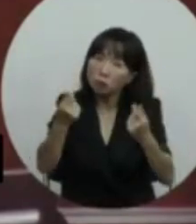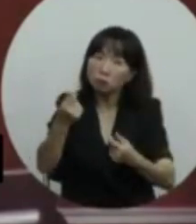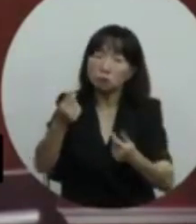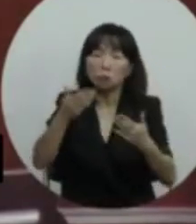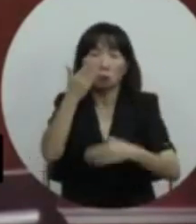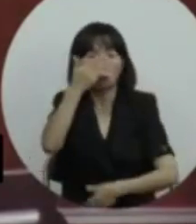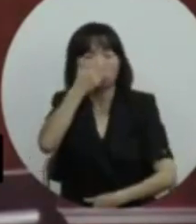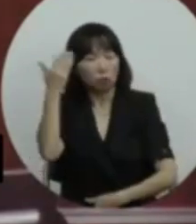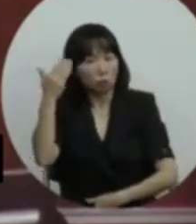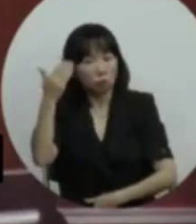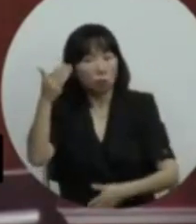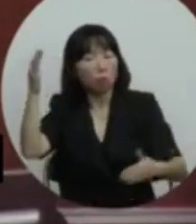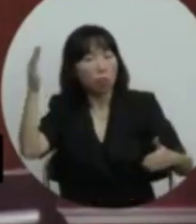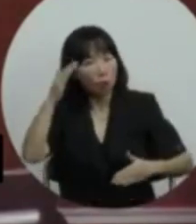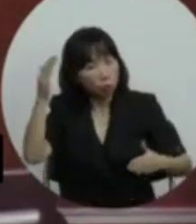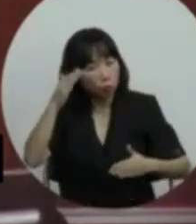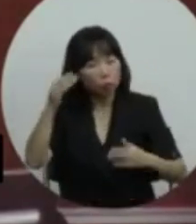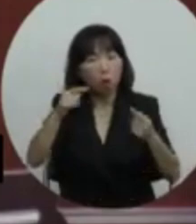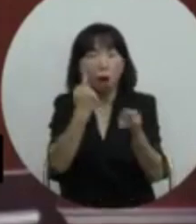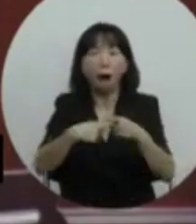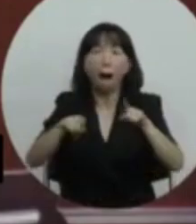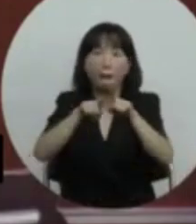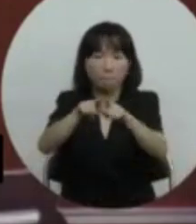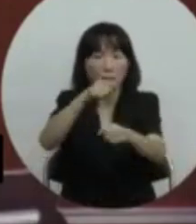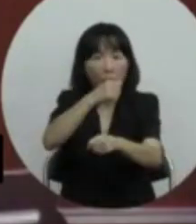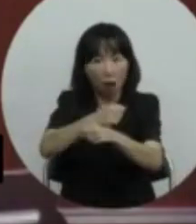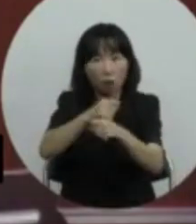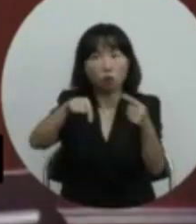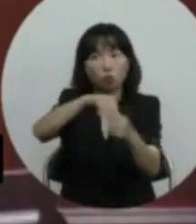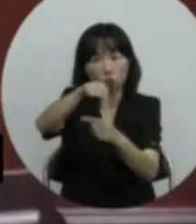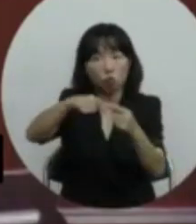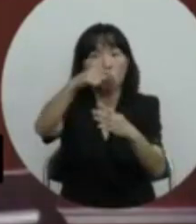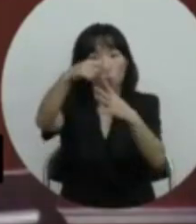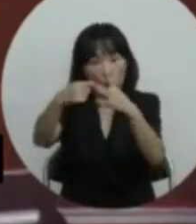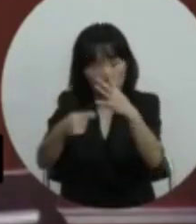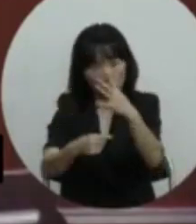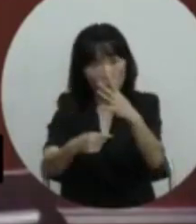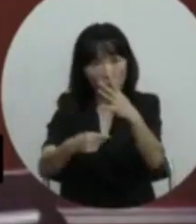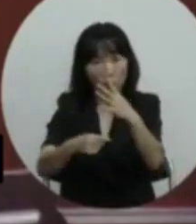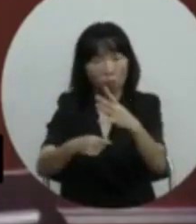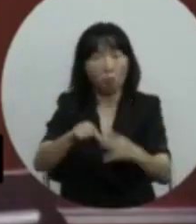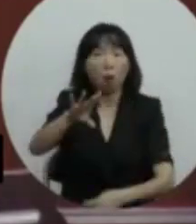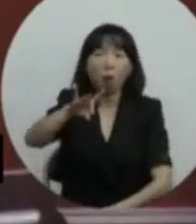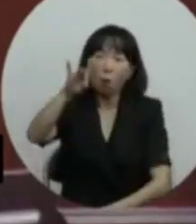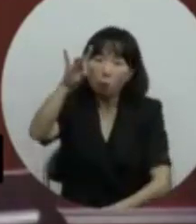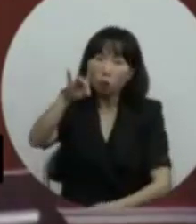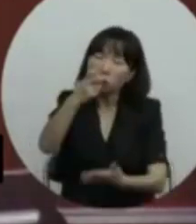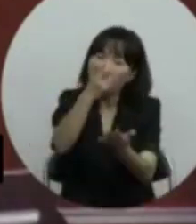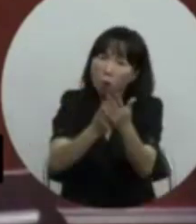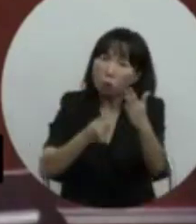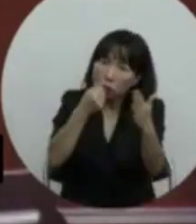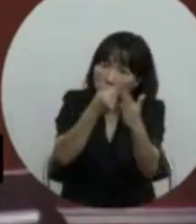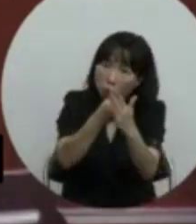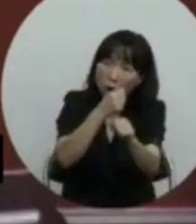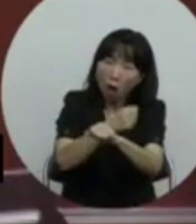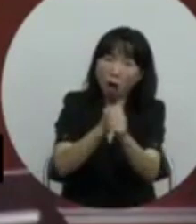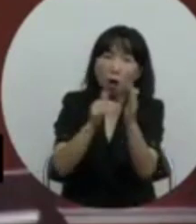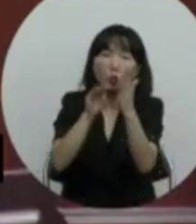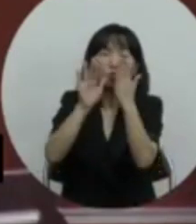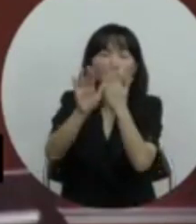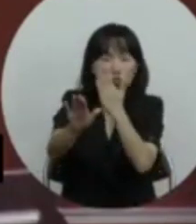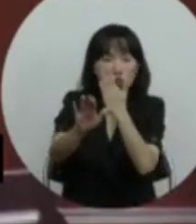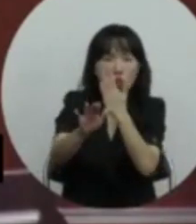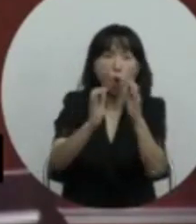청년청소년 협업 프로젝트 등을 운영하는 사업이라고 합니다. 완주군은 먼저 조례를 제정하고 청년 포럼